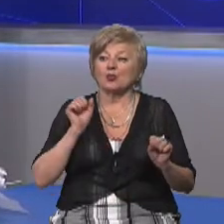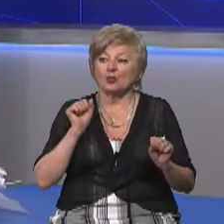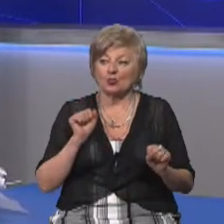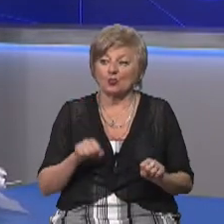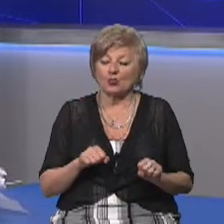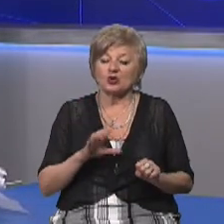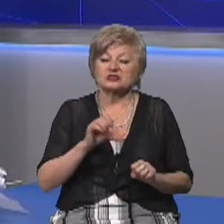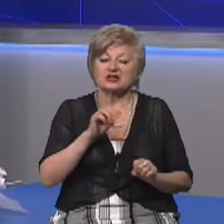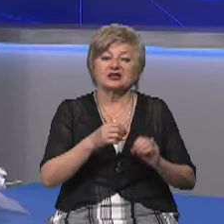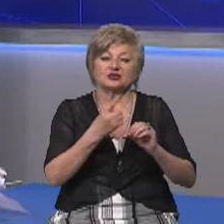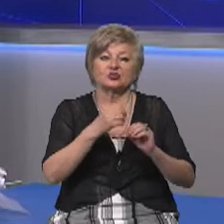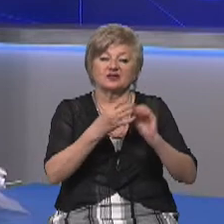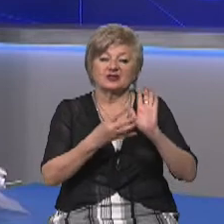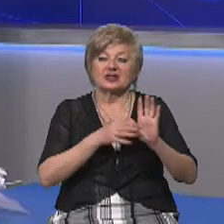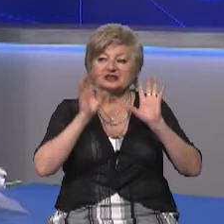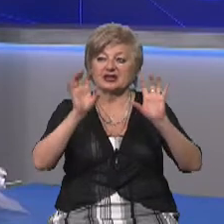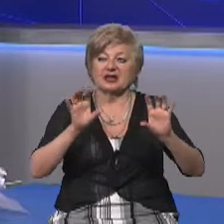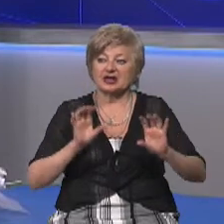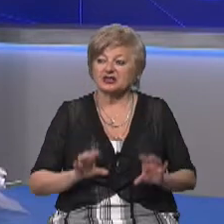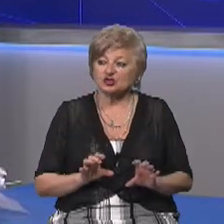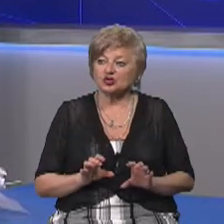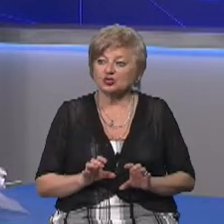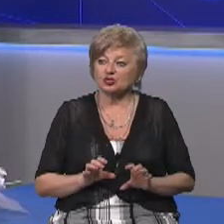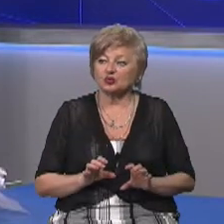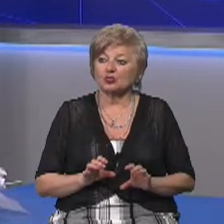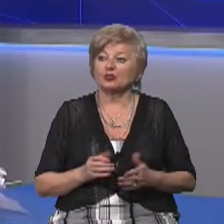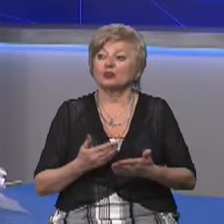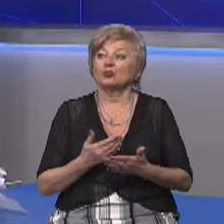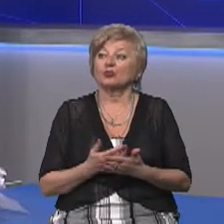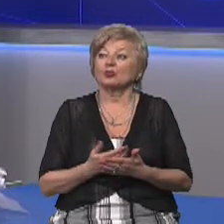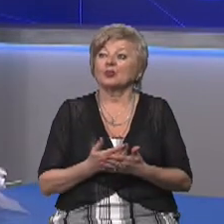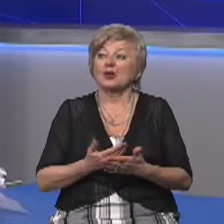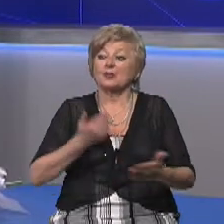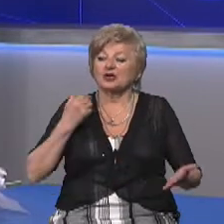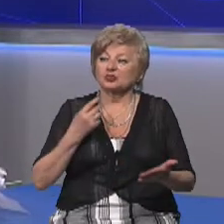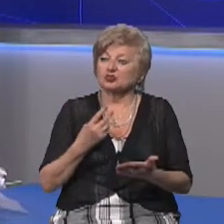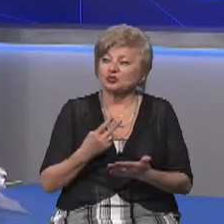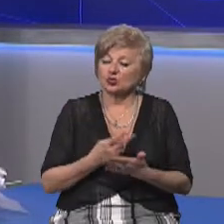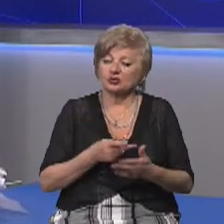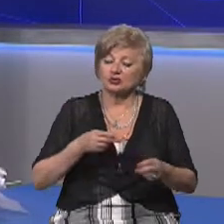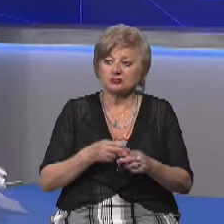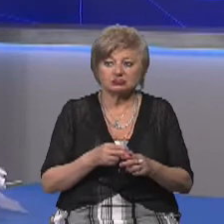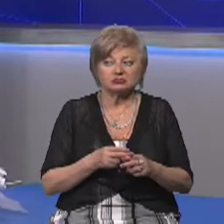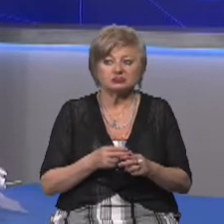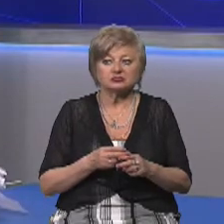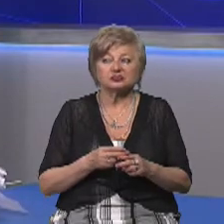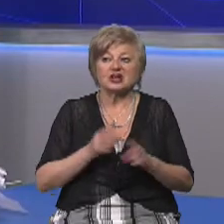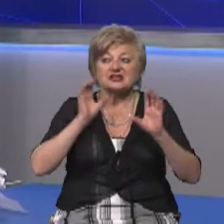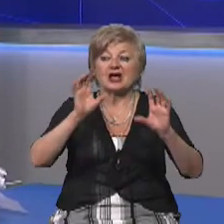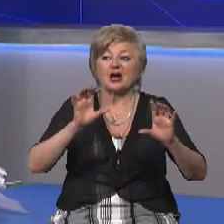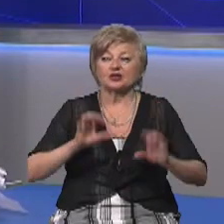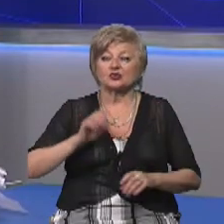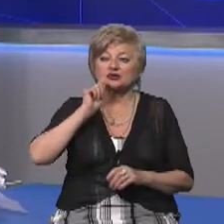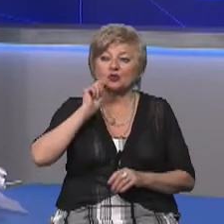статті 19 Конституції, працювати тільки у спосіб, передбачений законодавством України. Законодавством